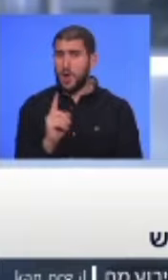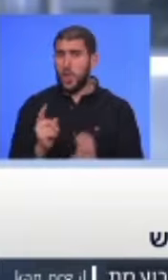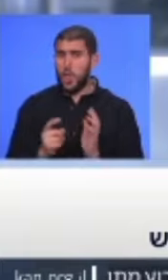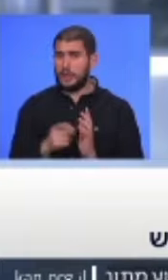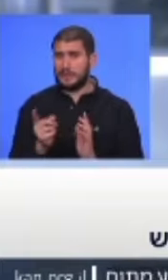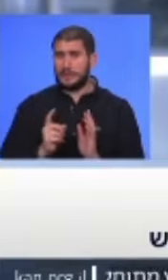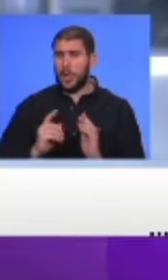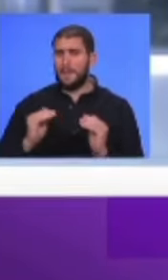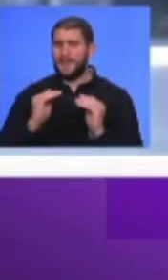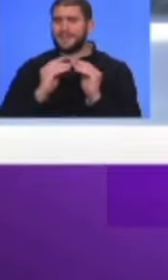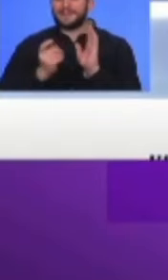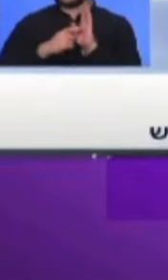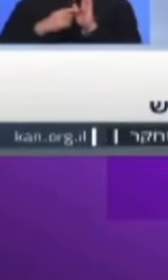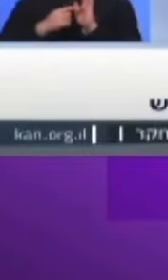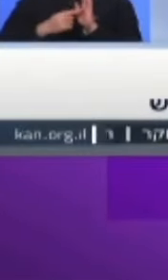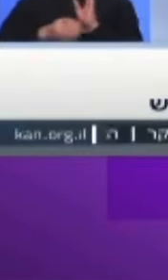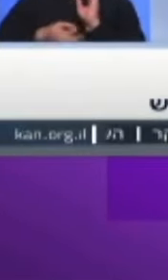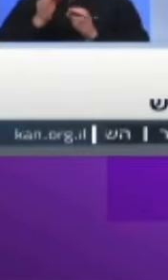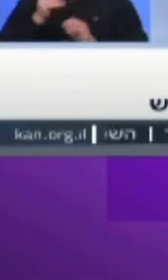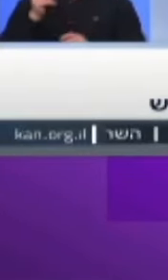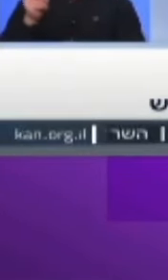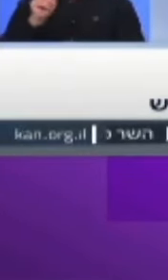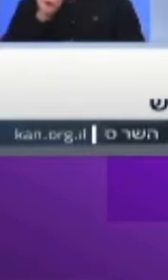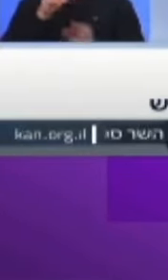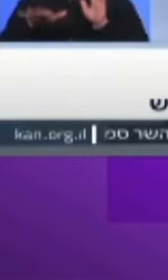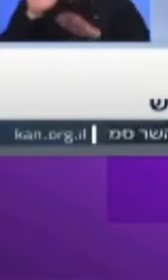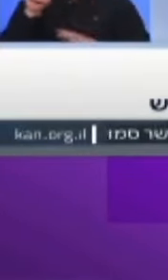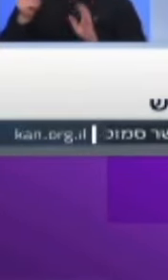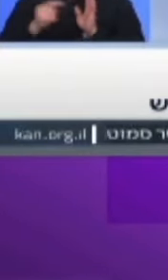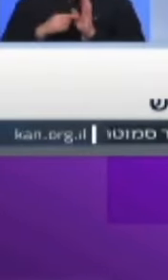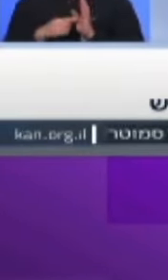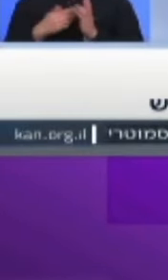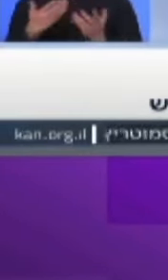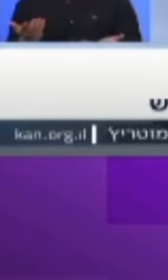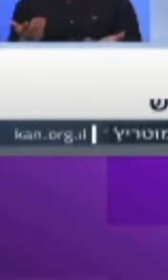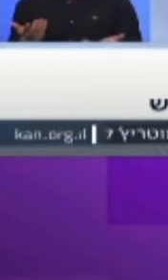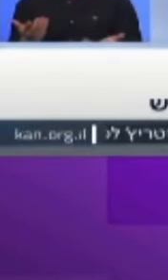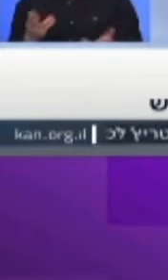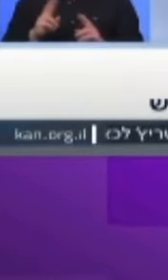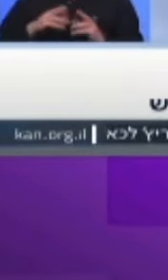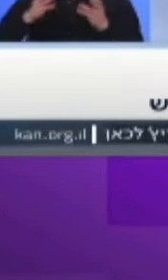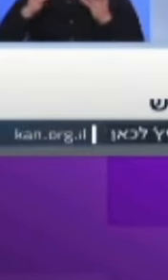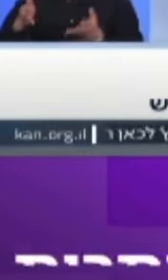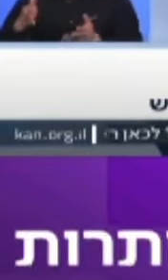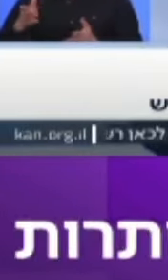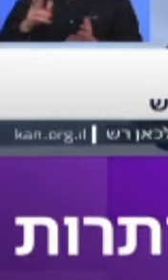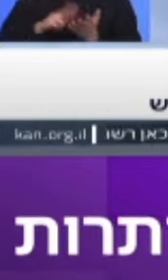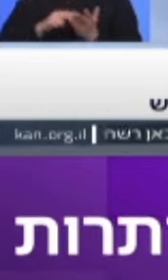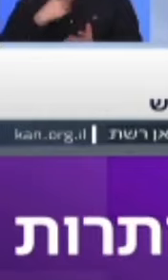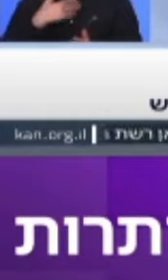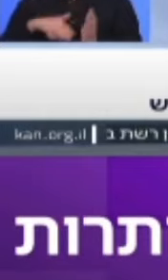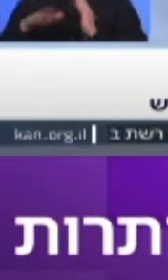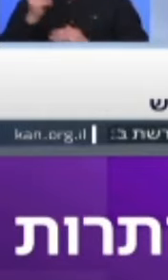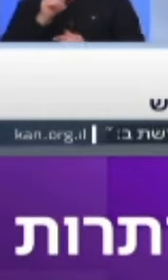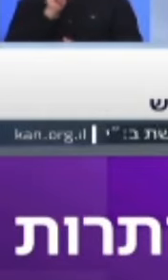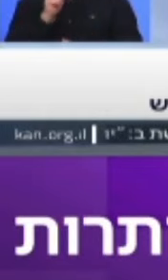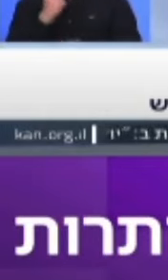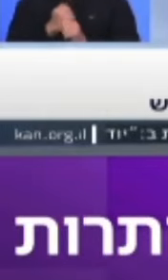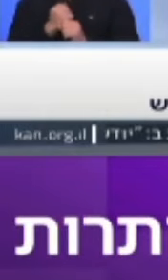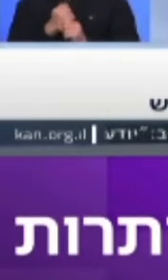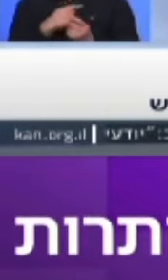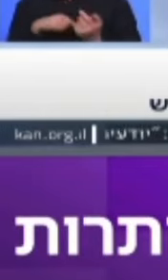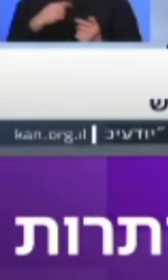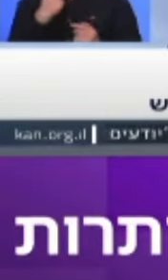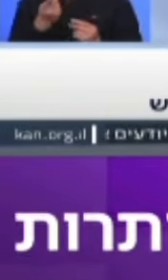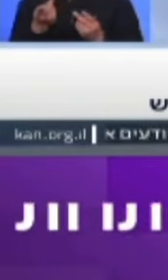עומד בדרישות הסעיף, אני לא מצביע. אז אתה אומר, אני לא מצביע, כי התקפו את בגץ. אני רוצה להצביע, אבל אני לא רוצה לעשות את הסיבוב הזה. אני אומר יותר מזה,